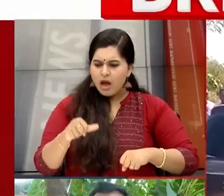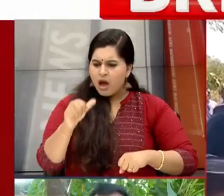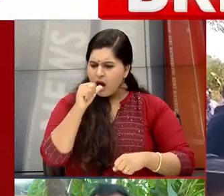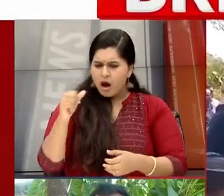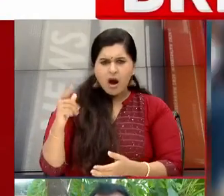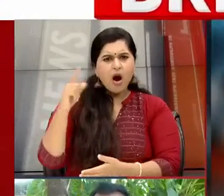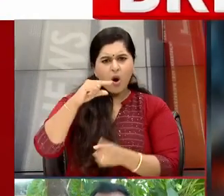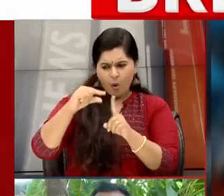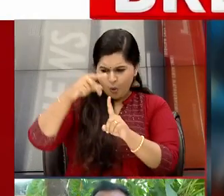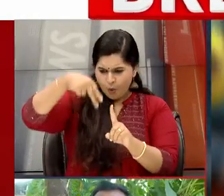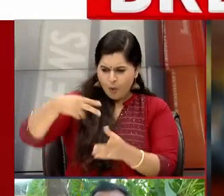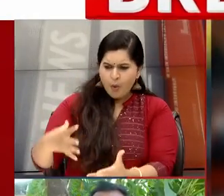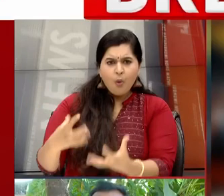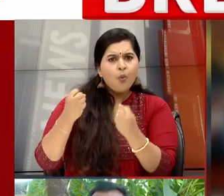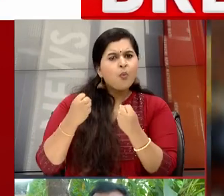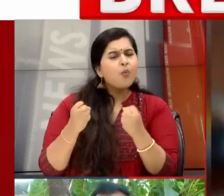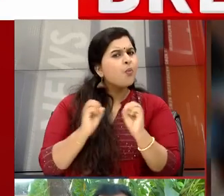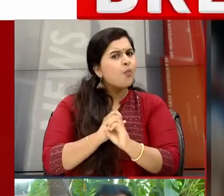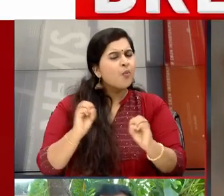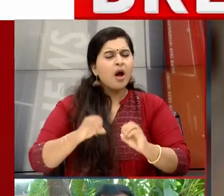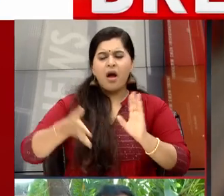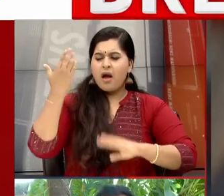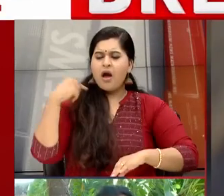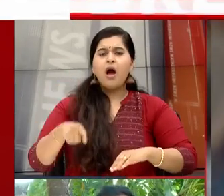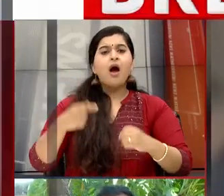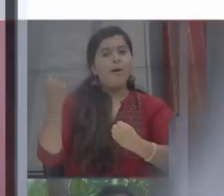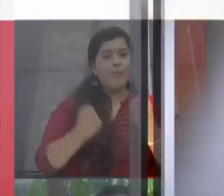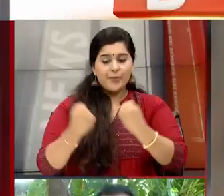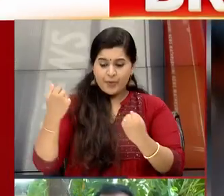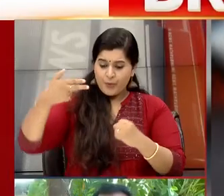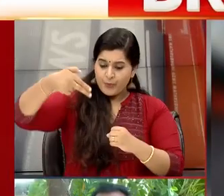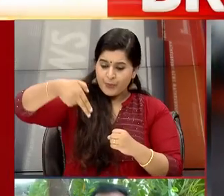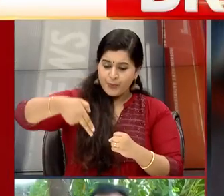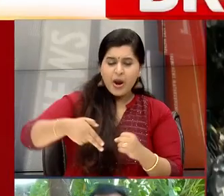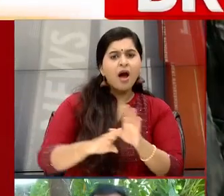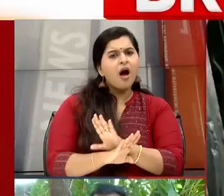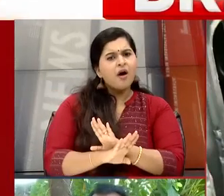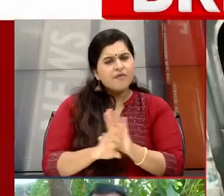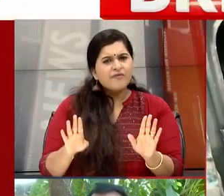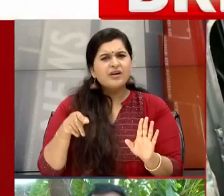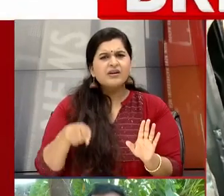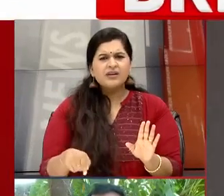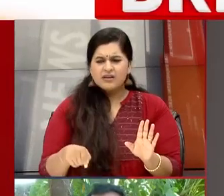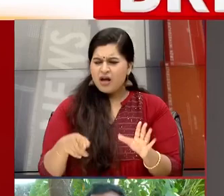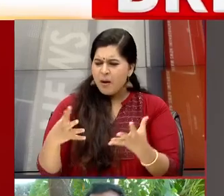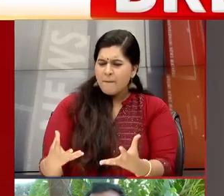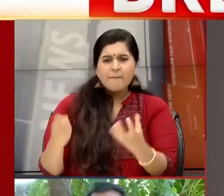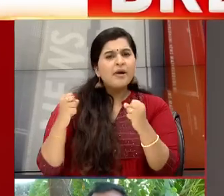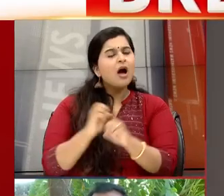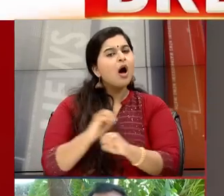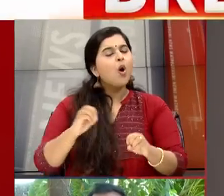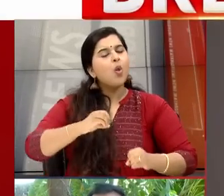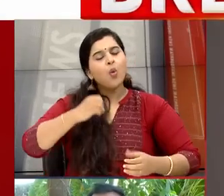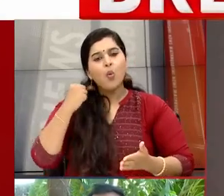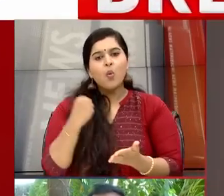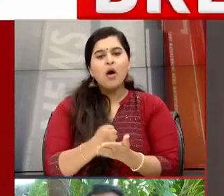ഉണ്ടായിരുന്നില്ല. തൊട്ട് മുമ്പത്തെ ദിവസം മാഹിയിൽ നിന്നും അവർ വാഹനത്തിൽ ഫുൾ ടാങ്ക് പെട്രോൾ അടിച്ചതാണ്. അതുകൊണ്ട് അങ്ങനെയൊരു സാഹചര്യമേ ഉണ്ടായിരുന്നില്ല എന്നതാണ് കുടുംബം